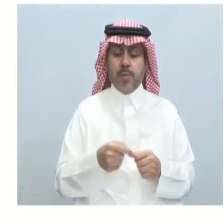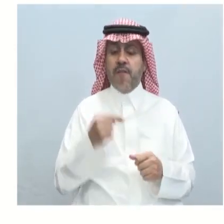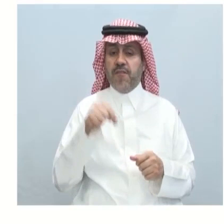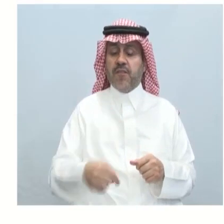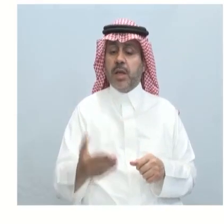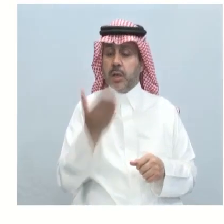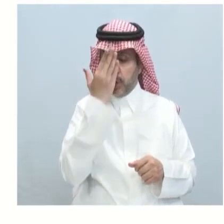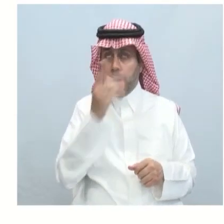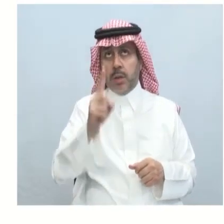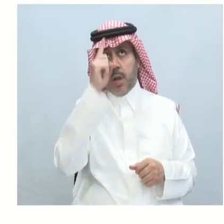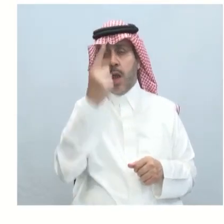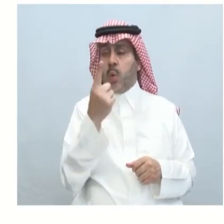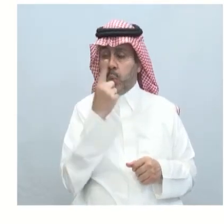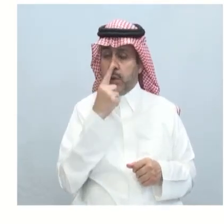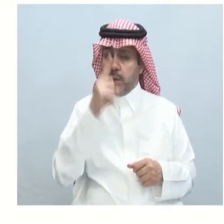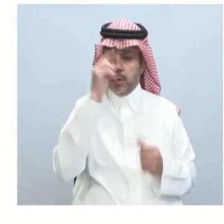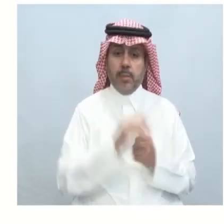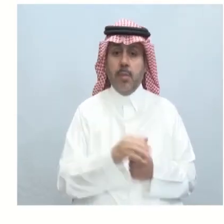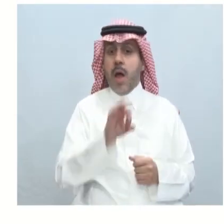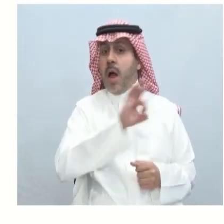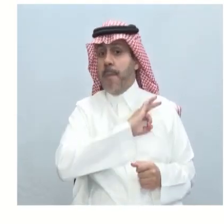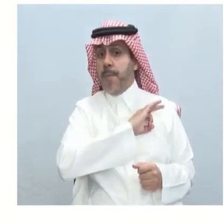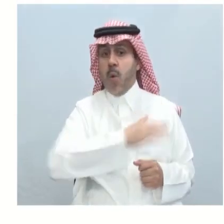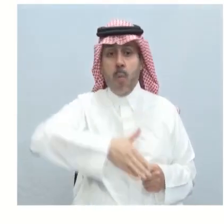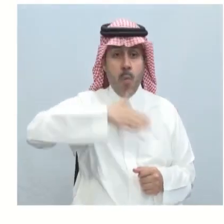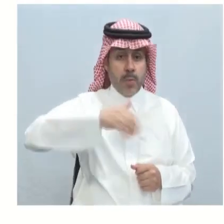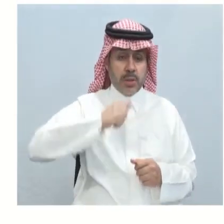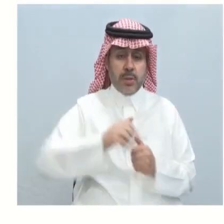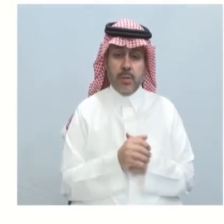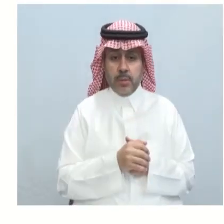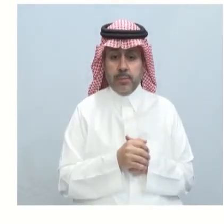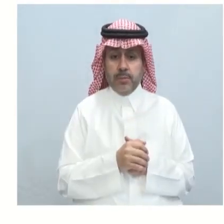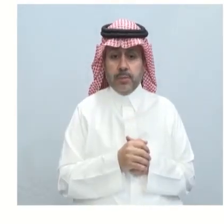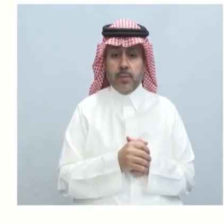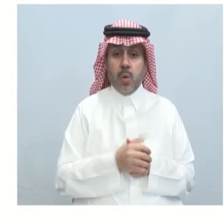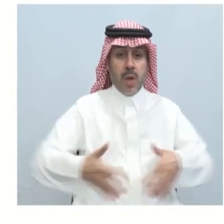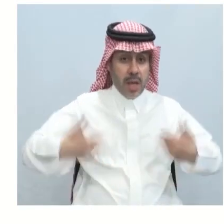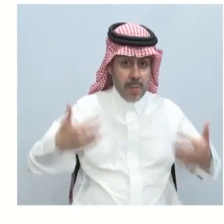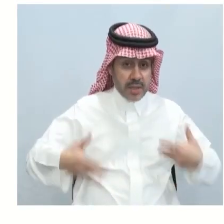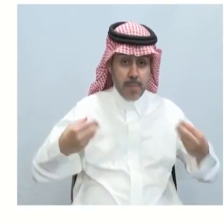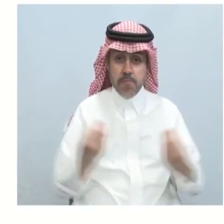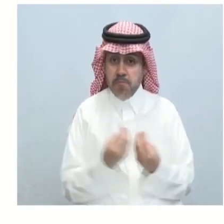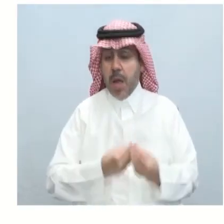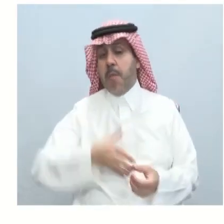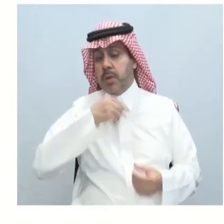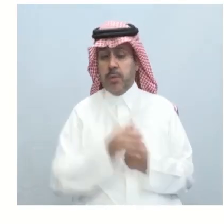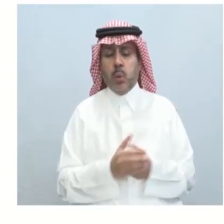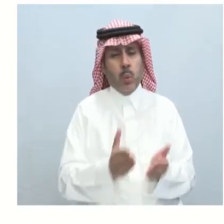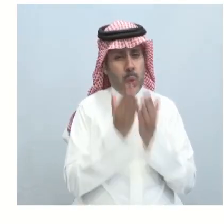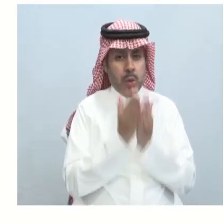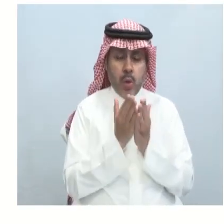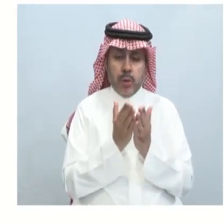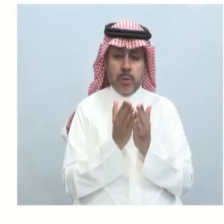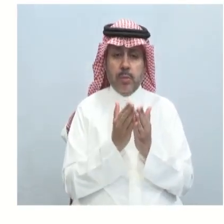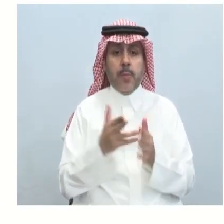الله احبه الرسول صلى الله عليه وسلم وكان يمازحه ويدعو له